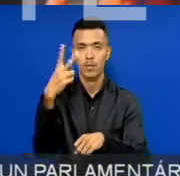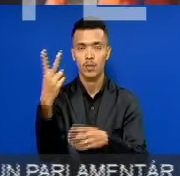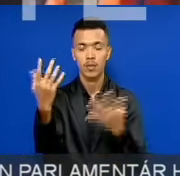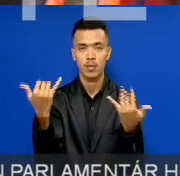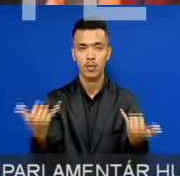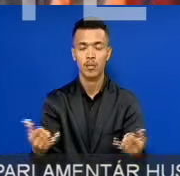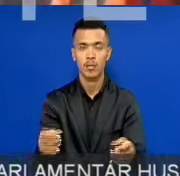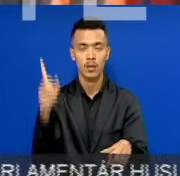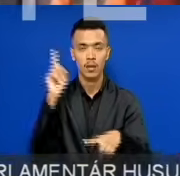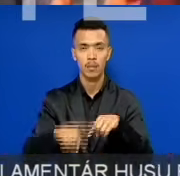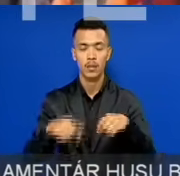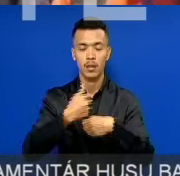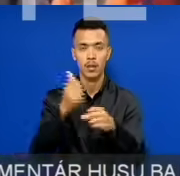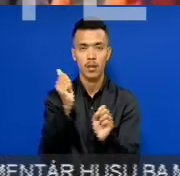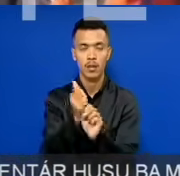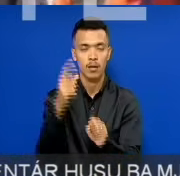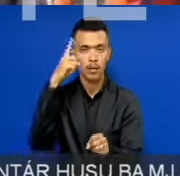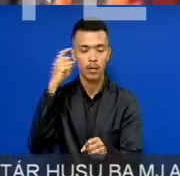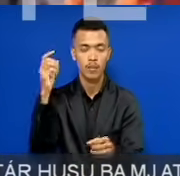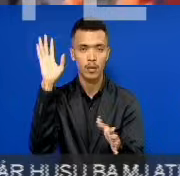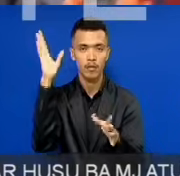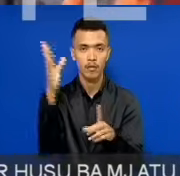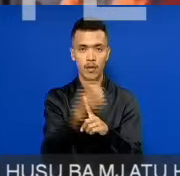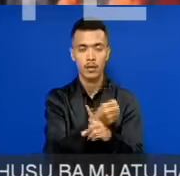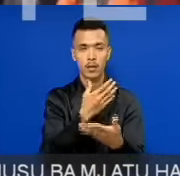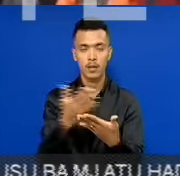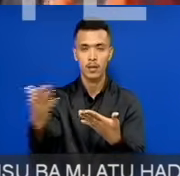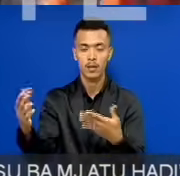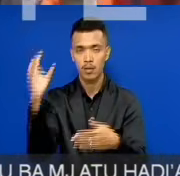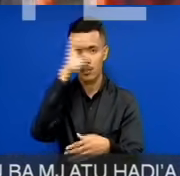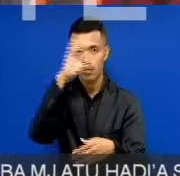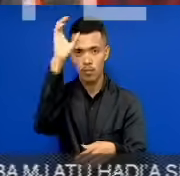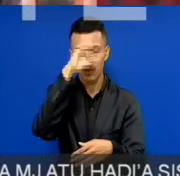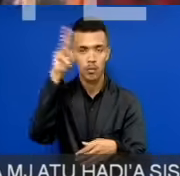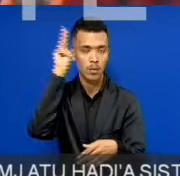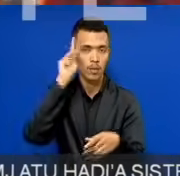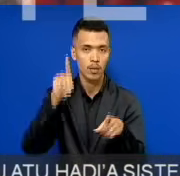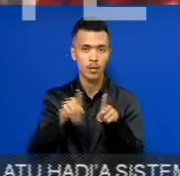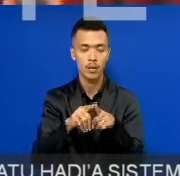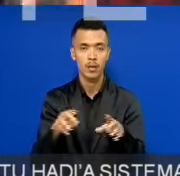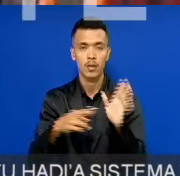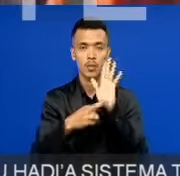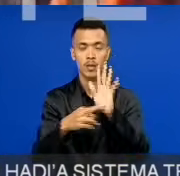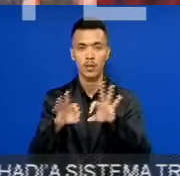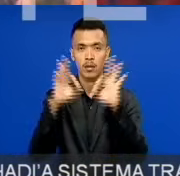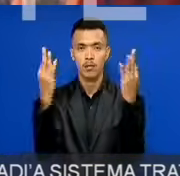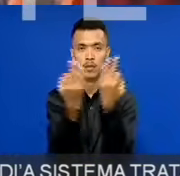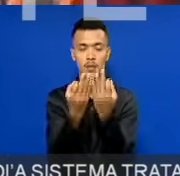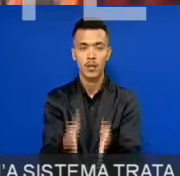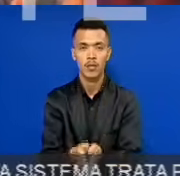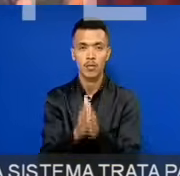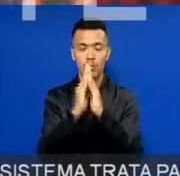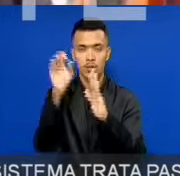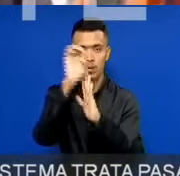Halubati de Tama Ami falta material nebe atubuka ali, nebe hauni hakara representante nudar famílias, hau suba estado,